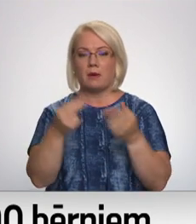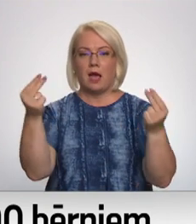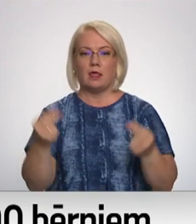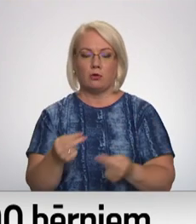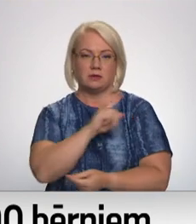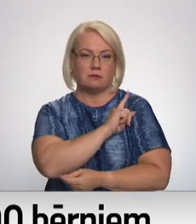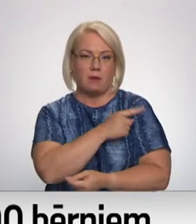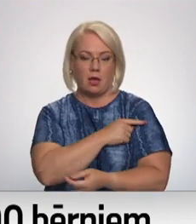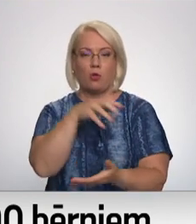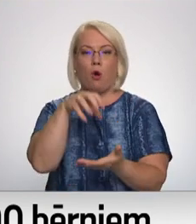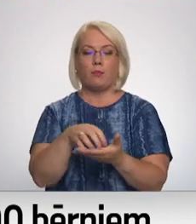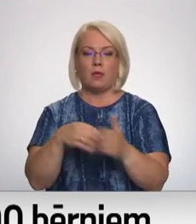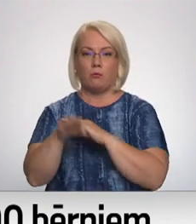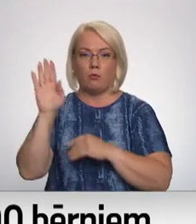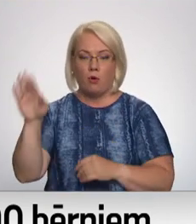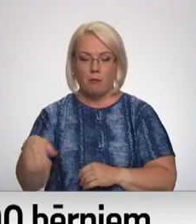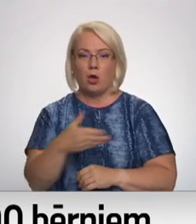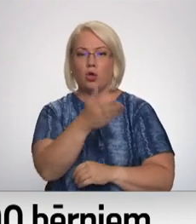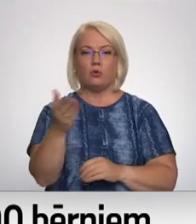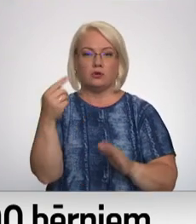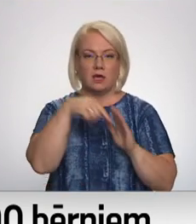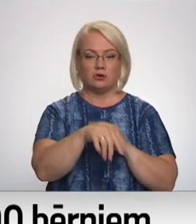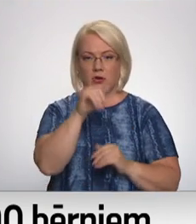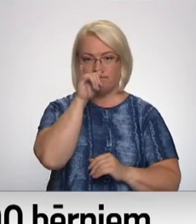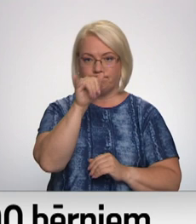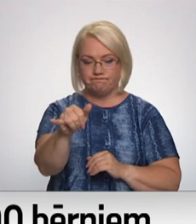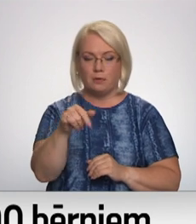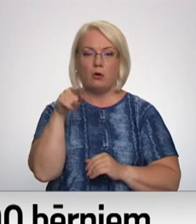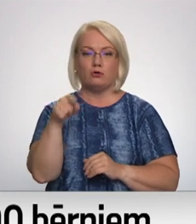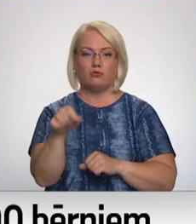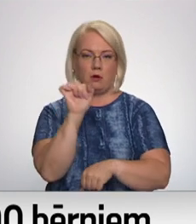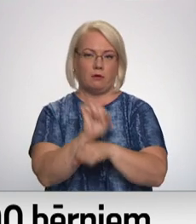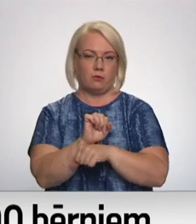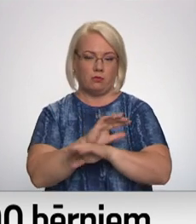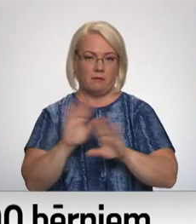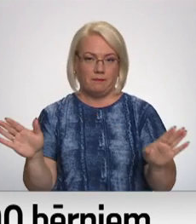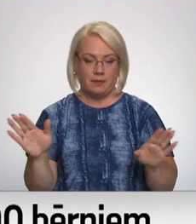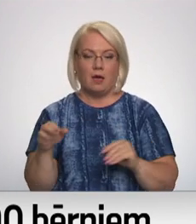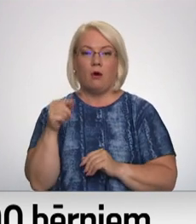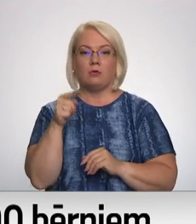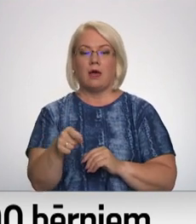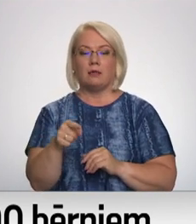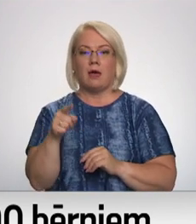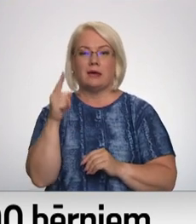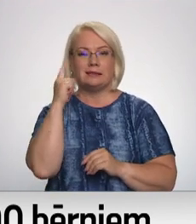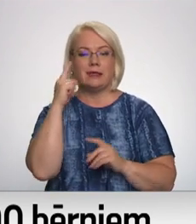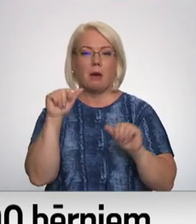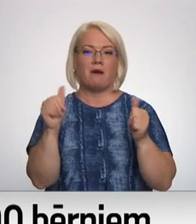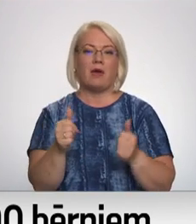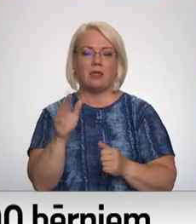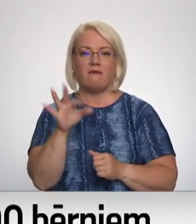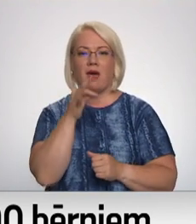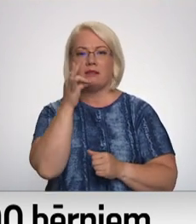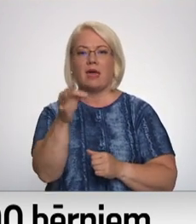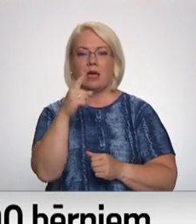mēs no objekta prom neejam, jūs iekšā nelaidīsim. Tātad mēs iesaldējam šo situāciju. Tādā zināmā veidā to varētu nosaukt par